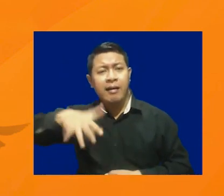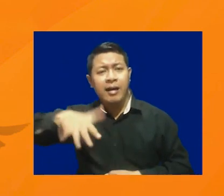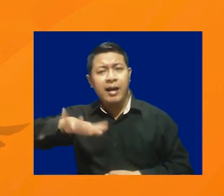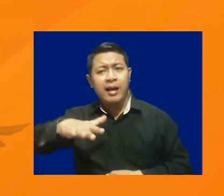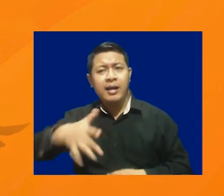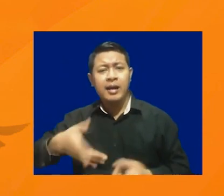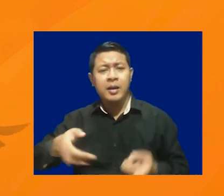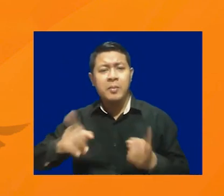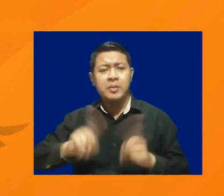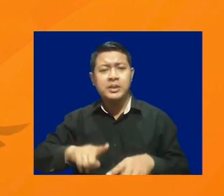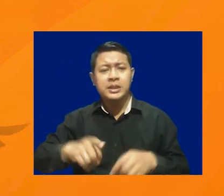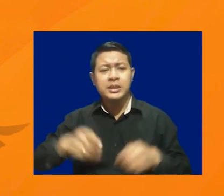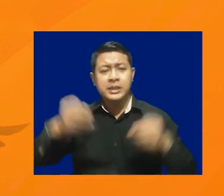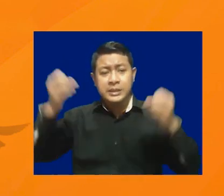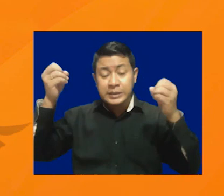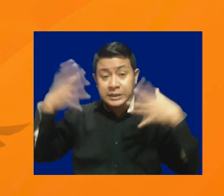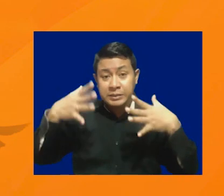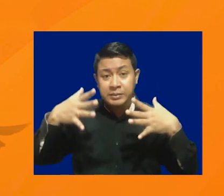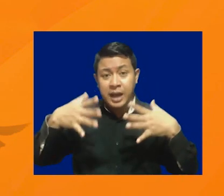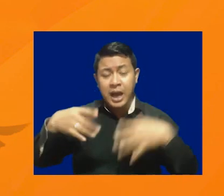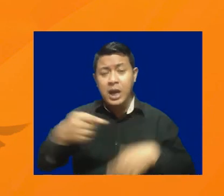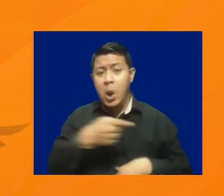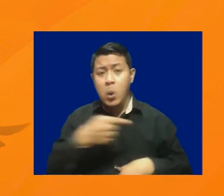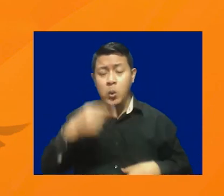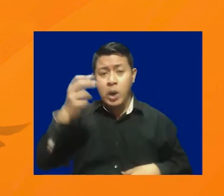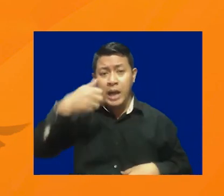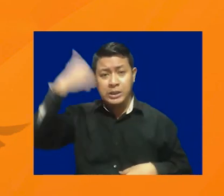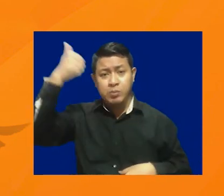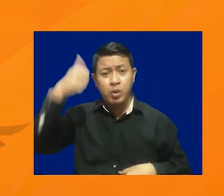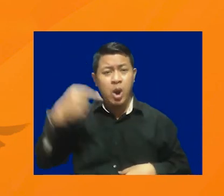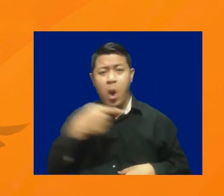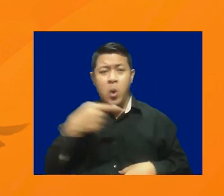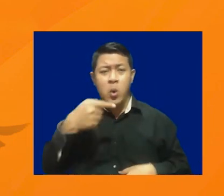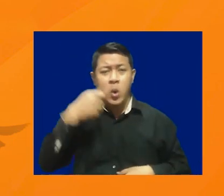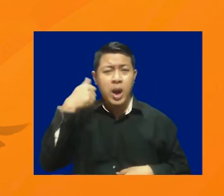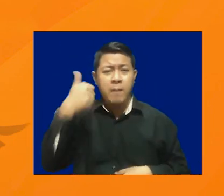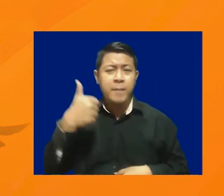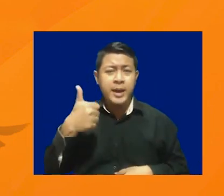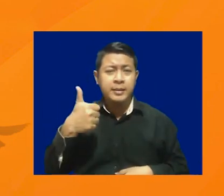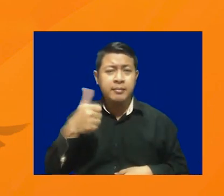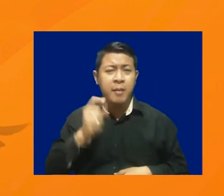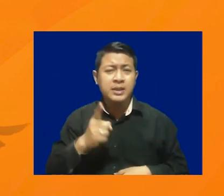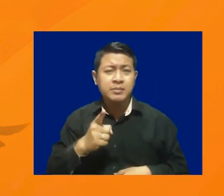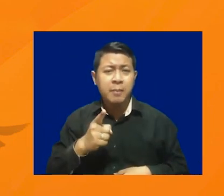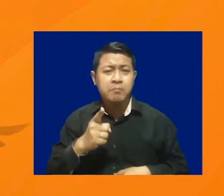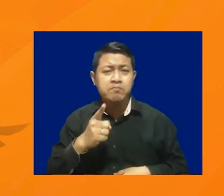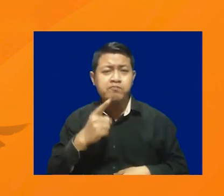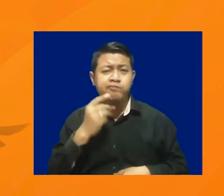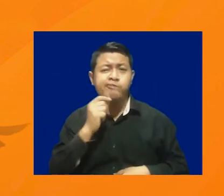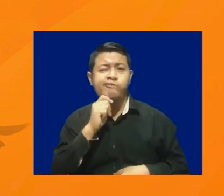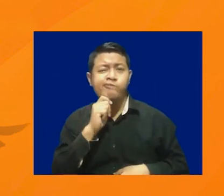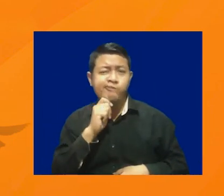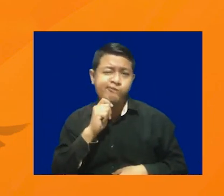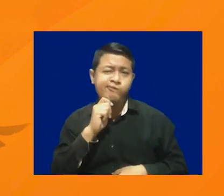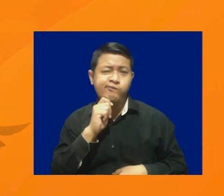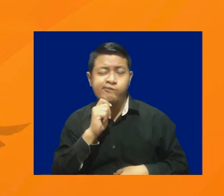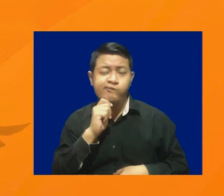Kenapa saya kok kadang-kadang menjadi ciptaan yang kurang sempurna, yang kurang baik?